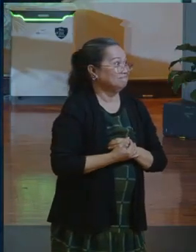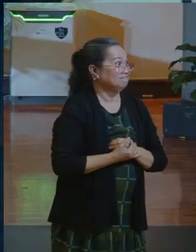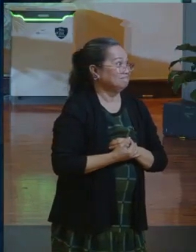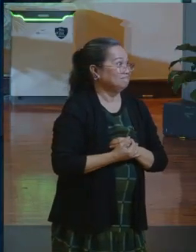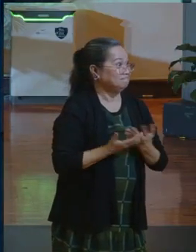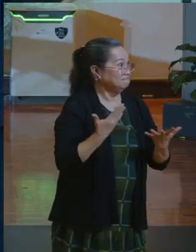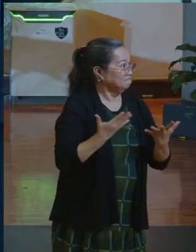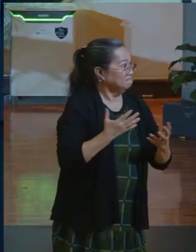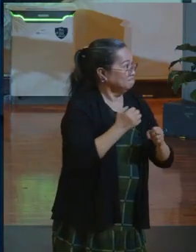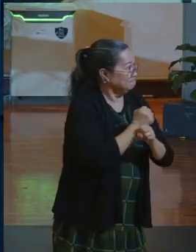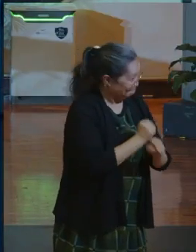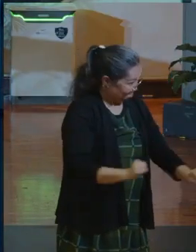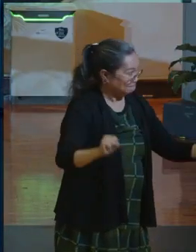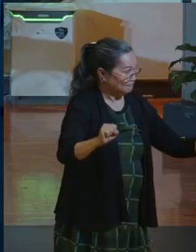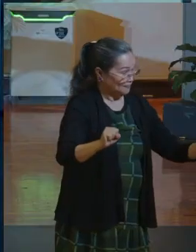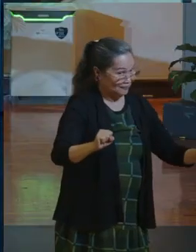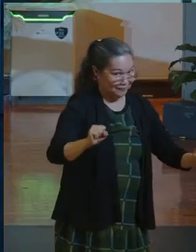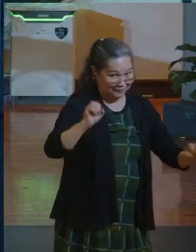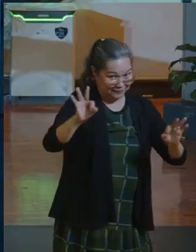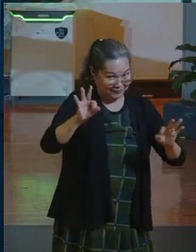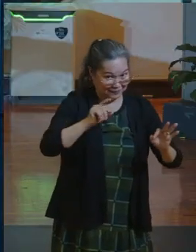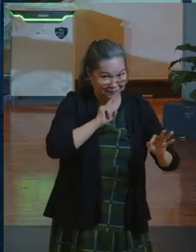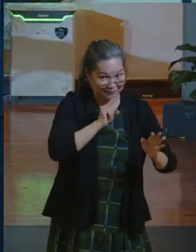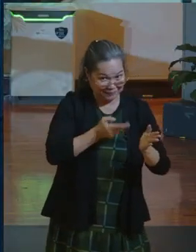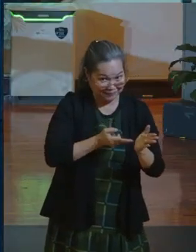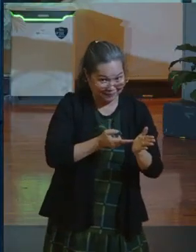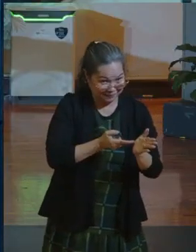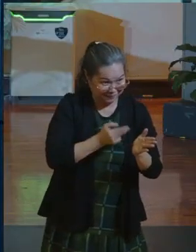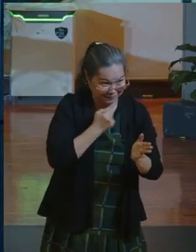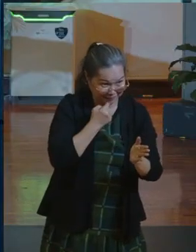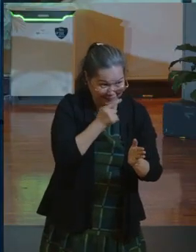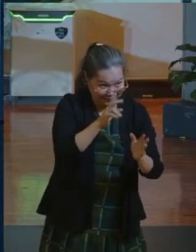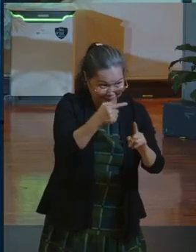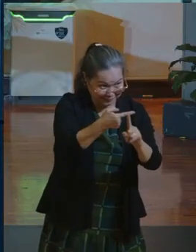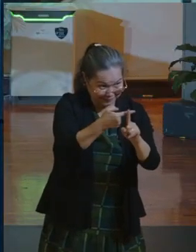na? Kung talagang they pray to receive Christ.